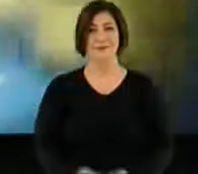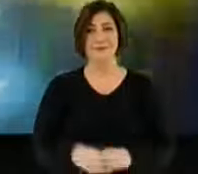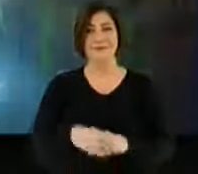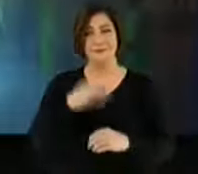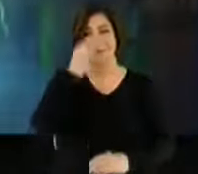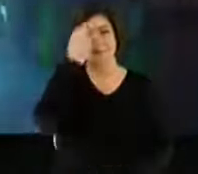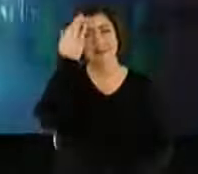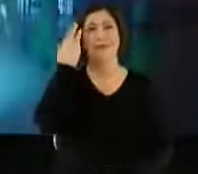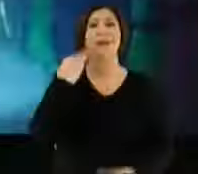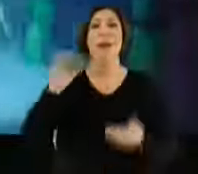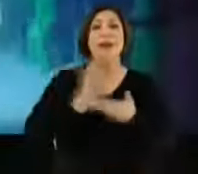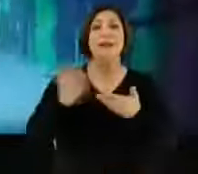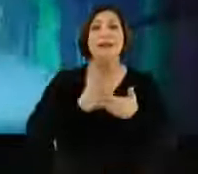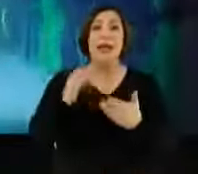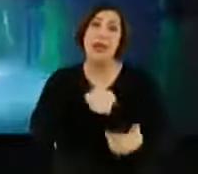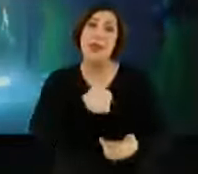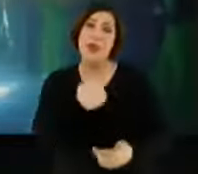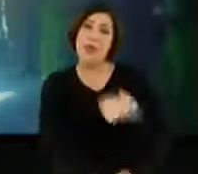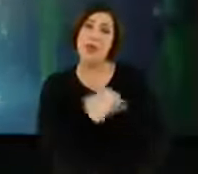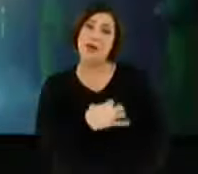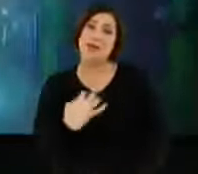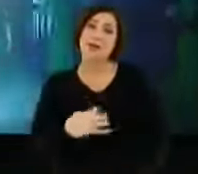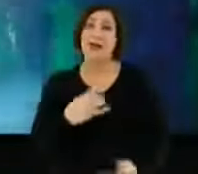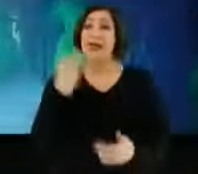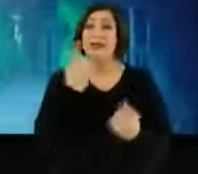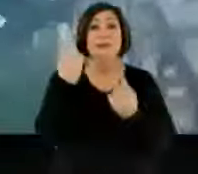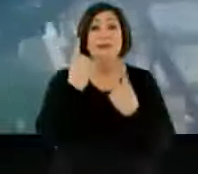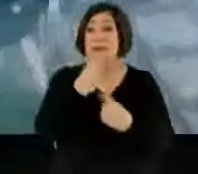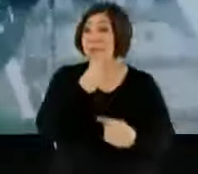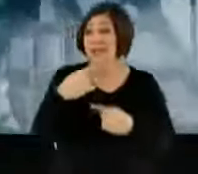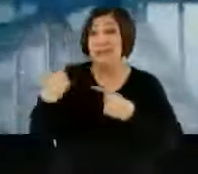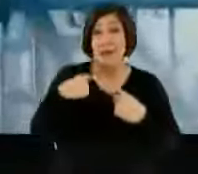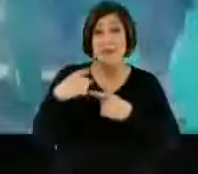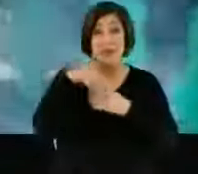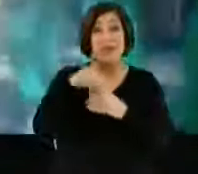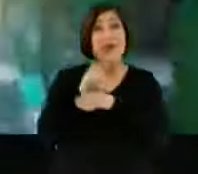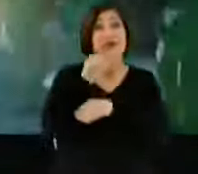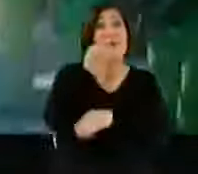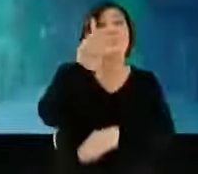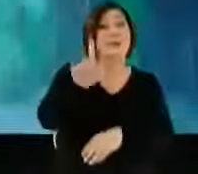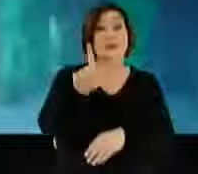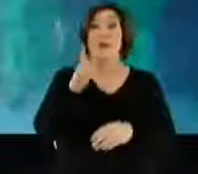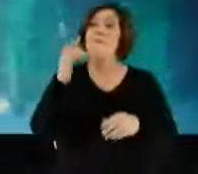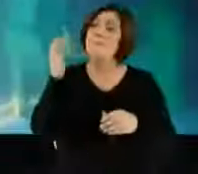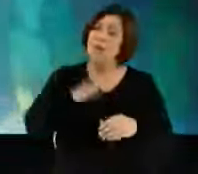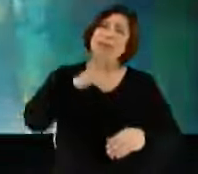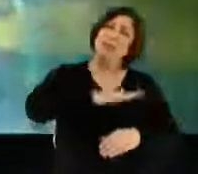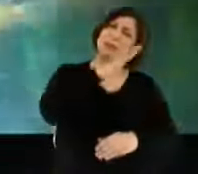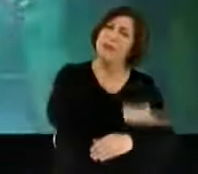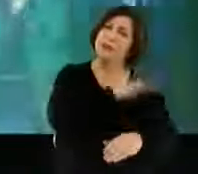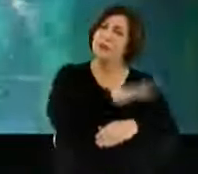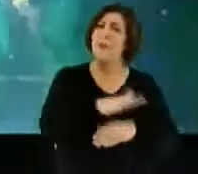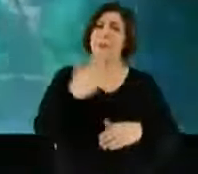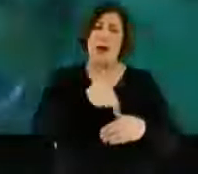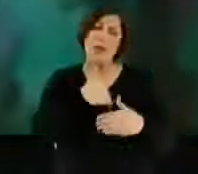Yaz yaz yaz yaz yaz kalbine yaz. Biz birbirimiz için yaşamalıyız. Bas bas bas